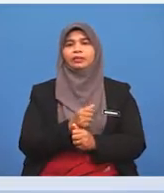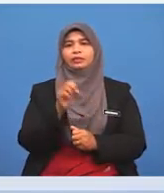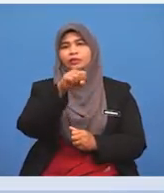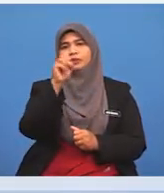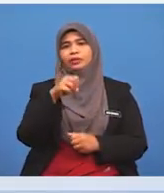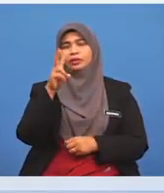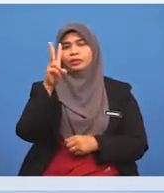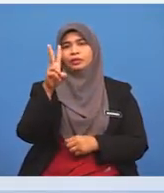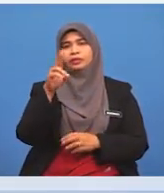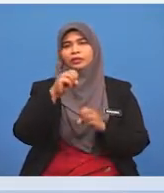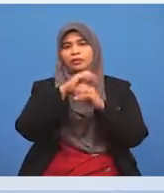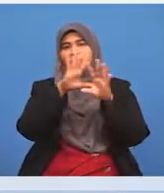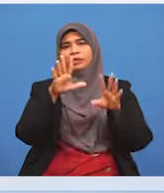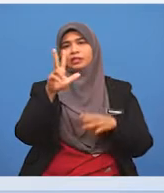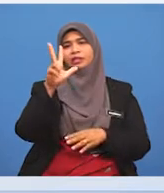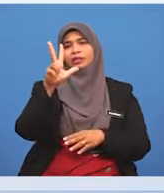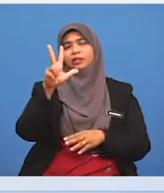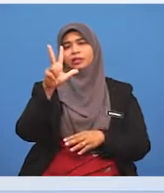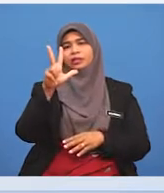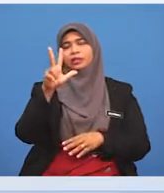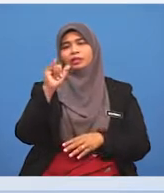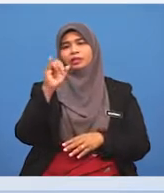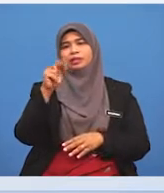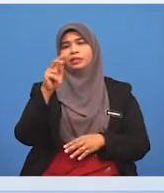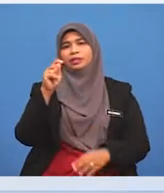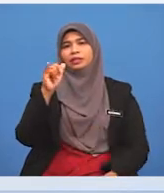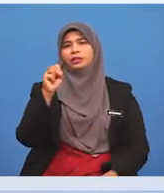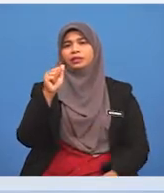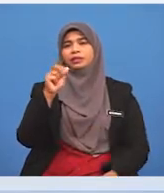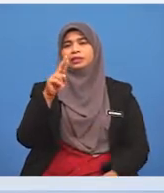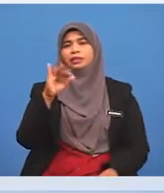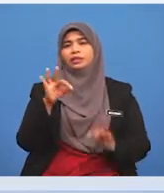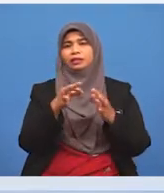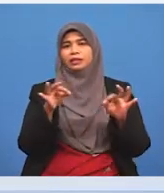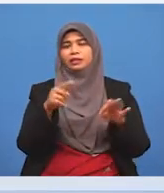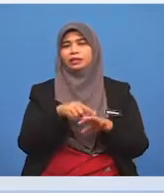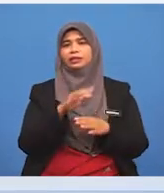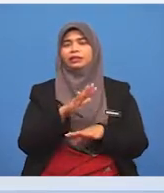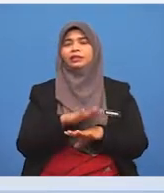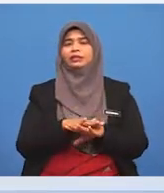Soalan kedua, terangkan tiga intisari ayat di atas.